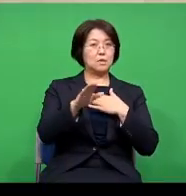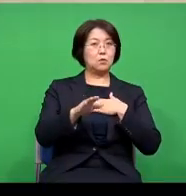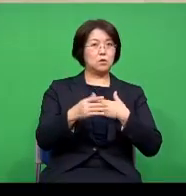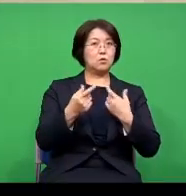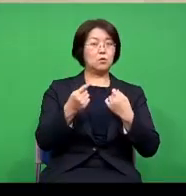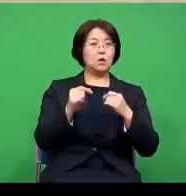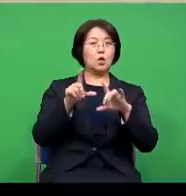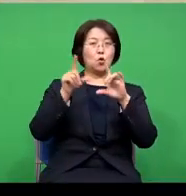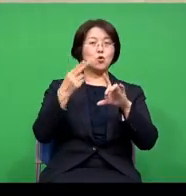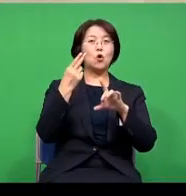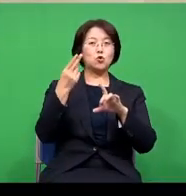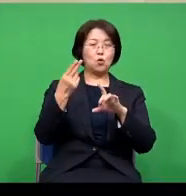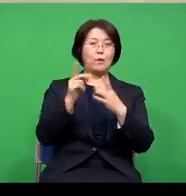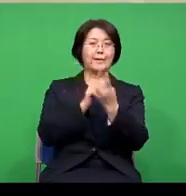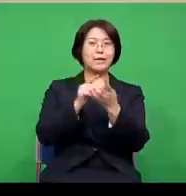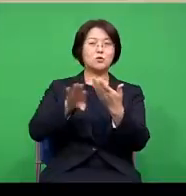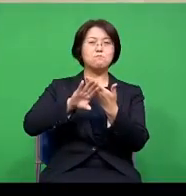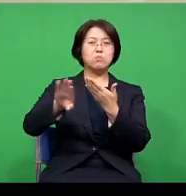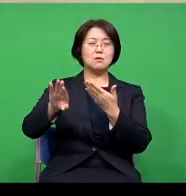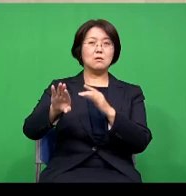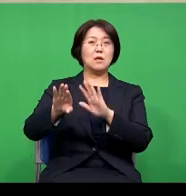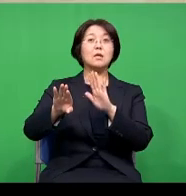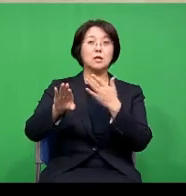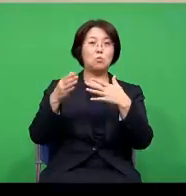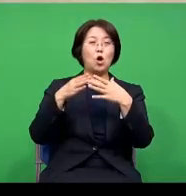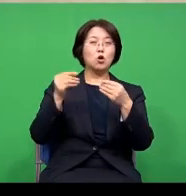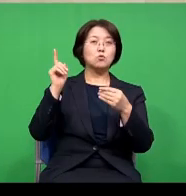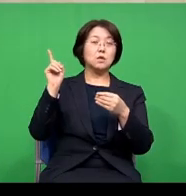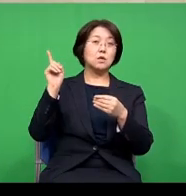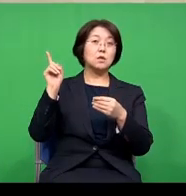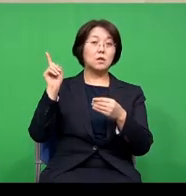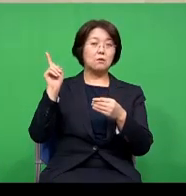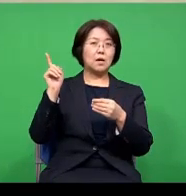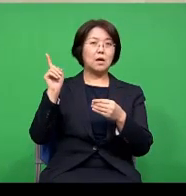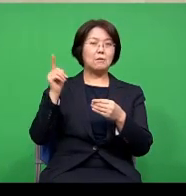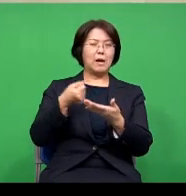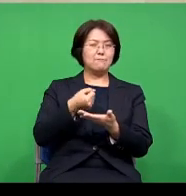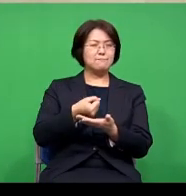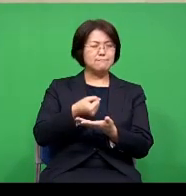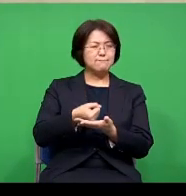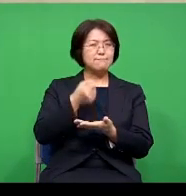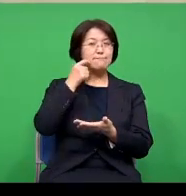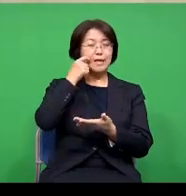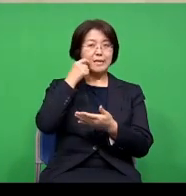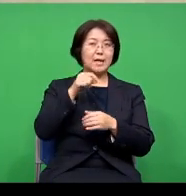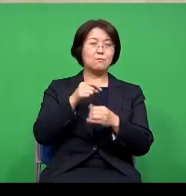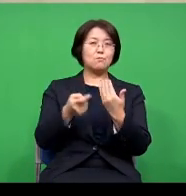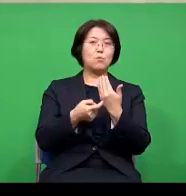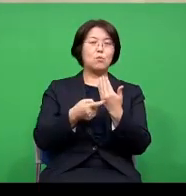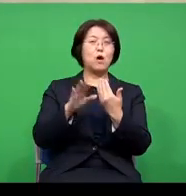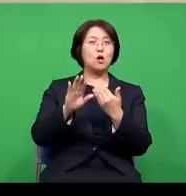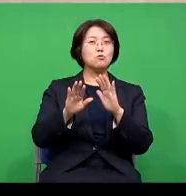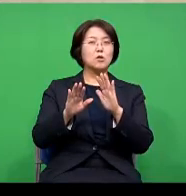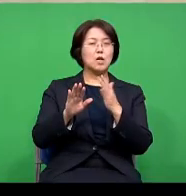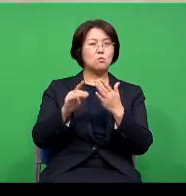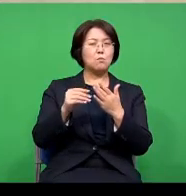過で東京都が対象になったんですが、まあ、国の方ではちょっと不確定要因もあると思いますけれども、少し収